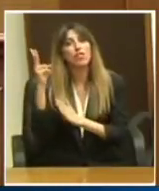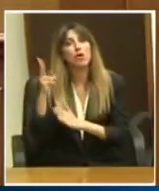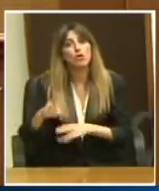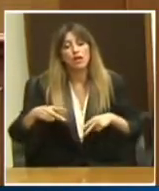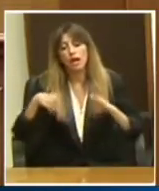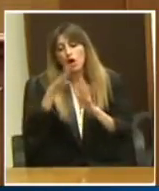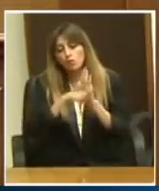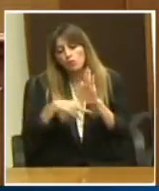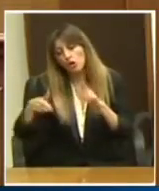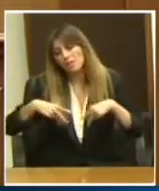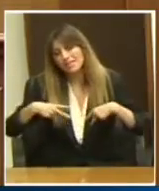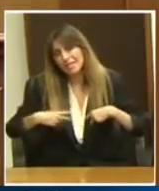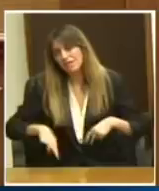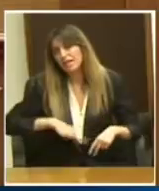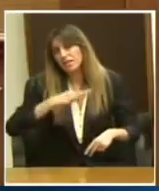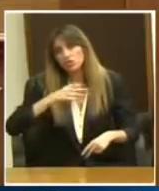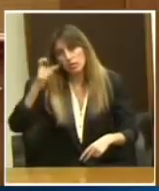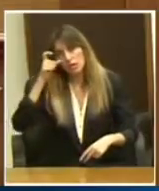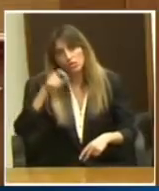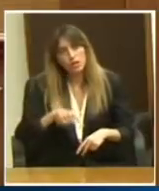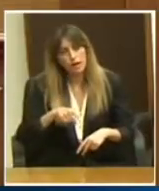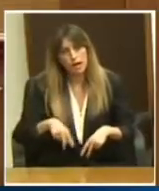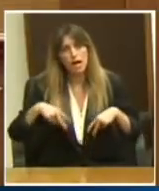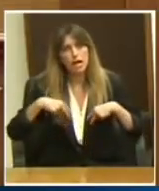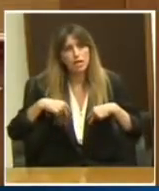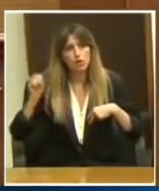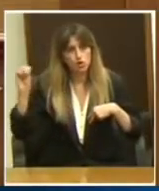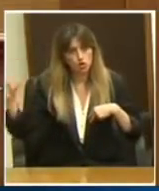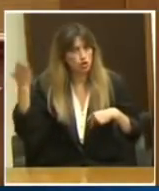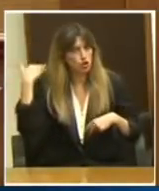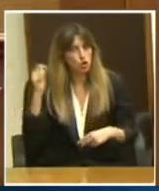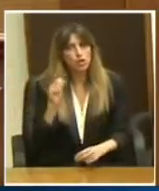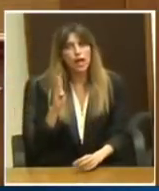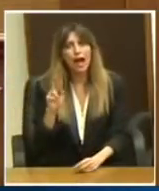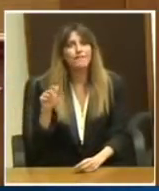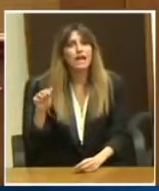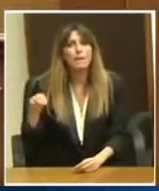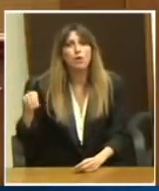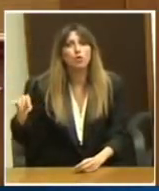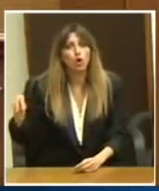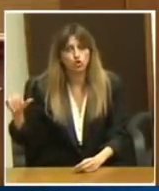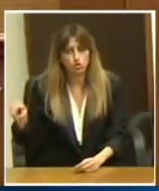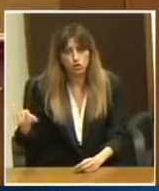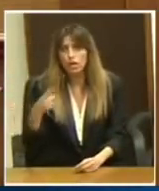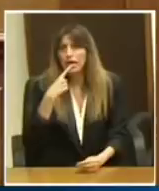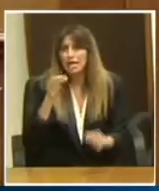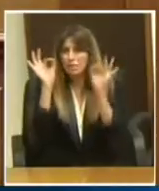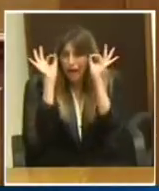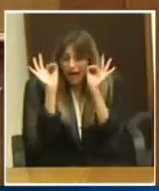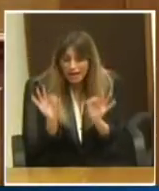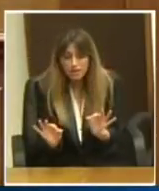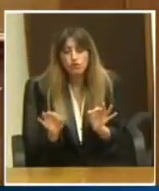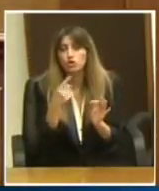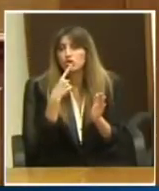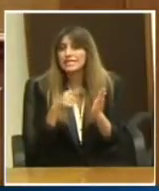των Εσωτερικών, των Εξωτερικών τότε, τον κ. Δημήτρη Αβραμόπουλο. Ο οποίος λέει, επιλέξει, σε